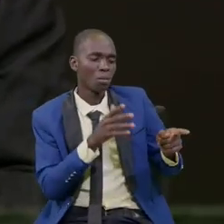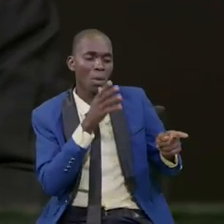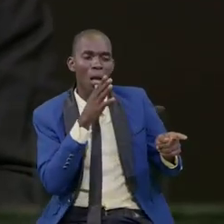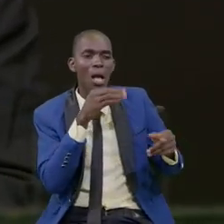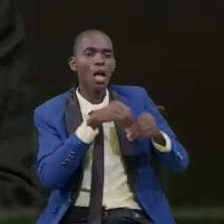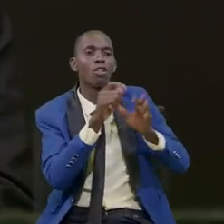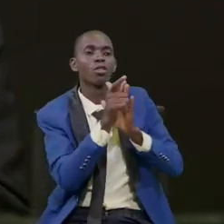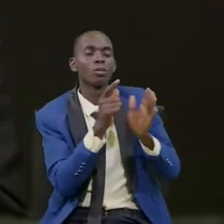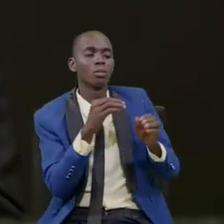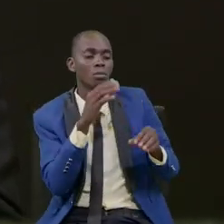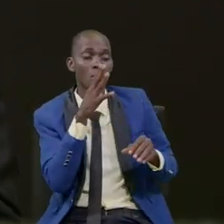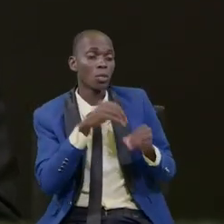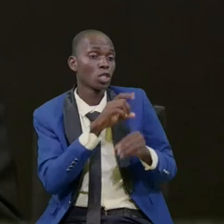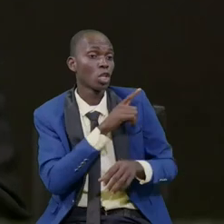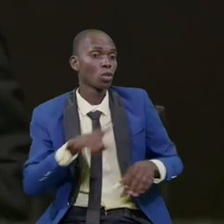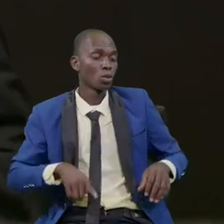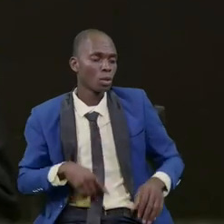que maintenant je suis enceinte.